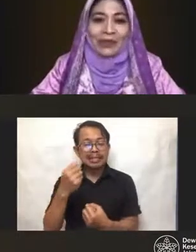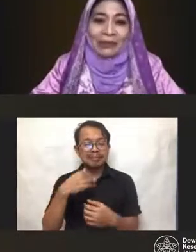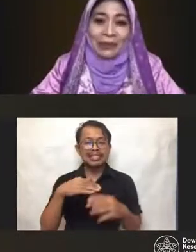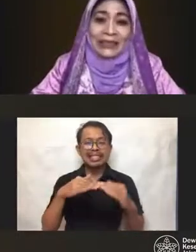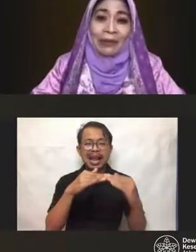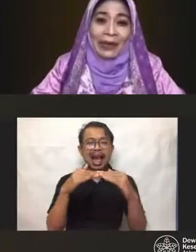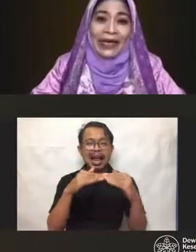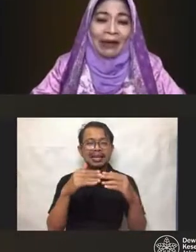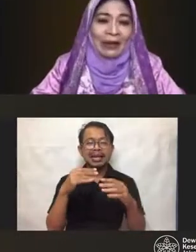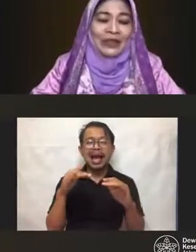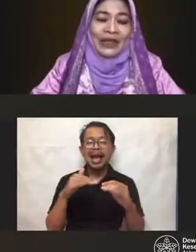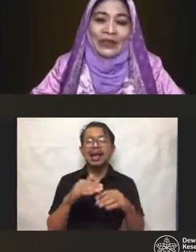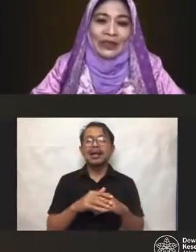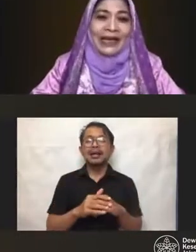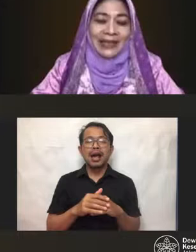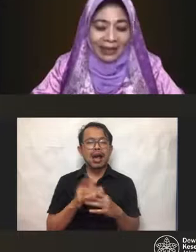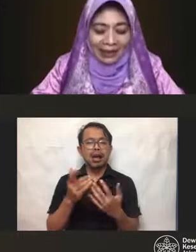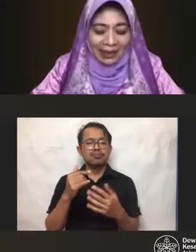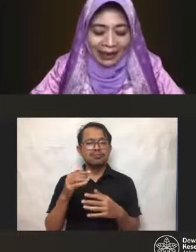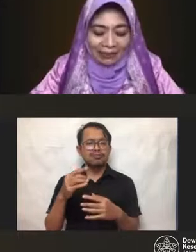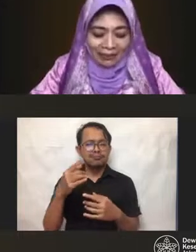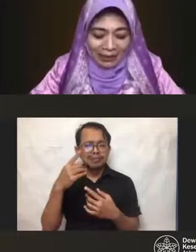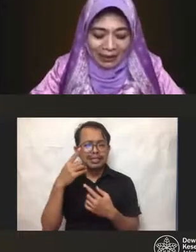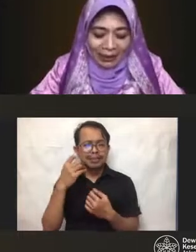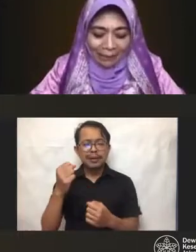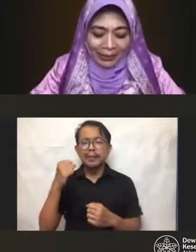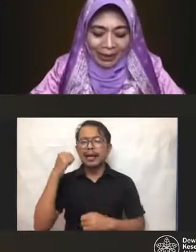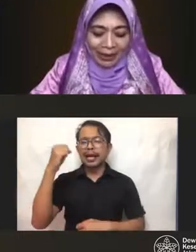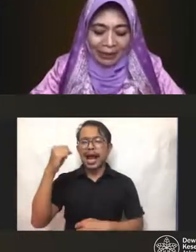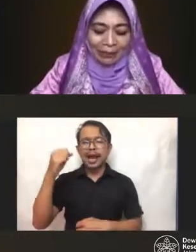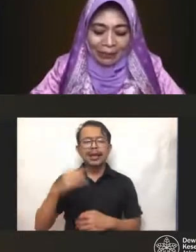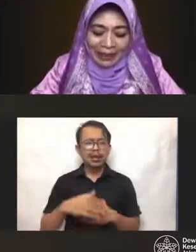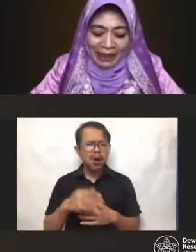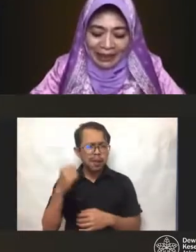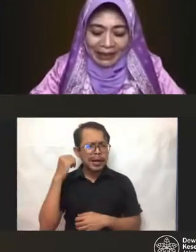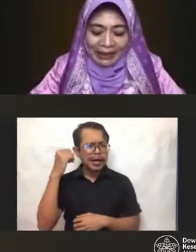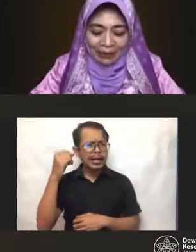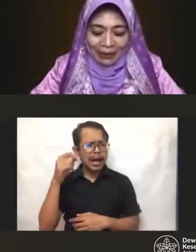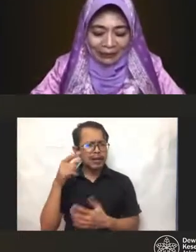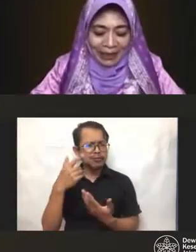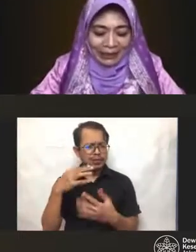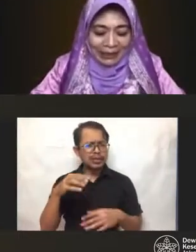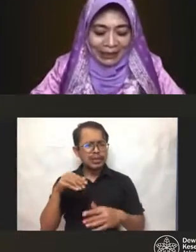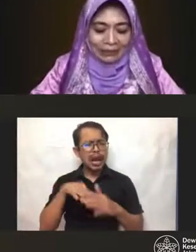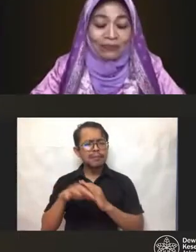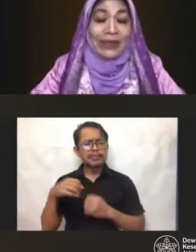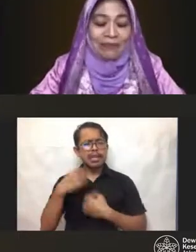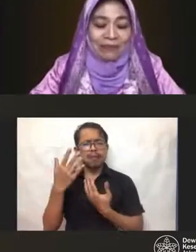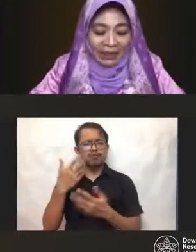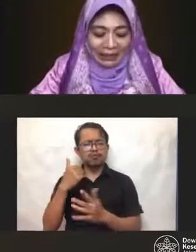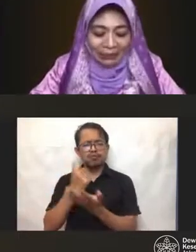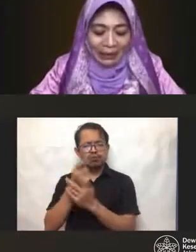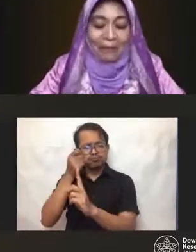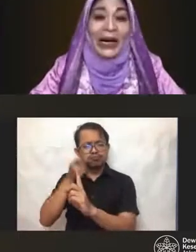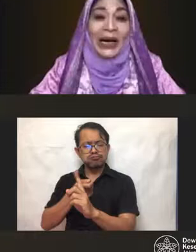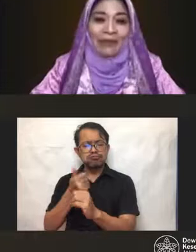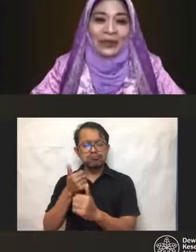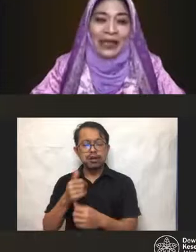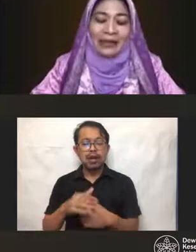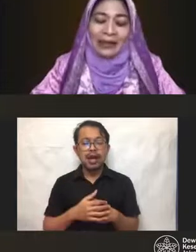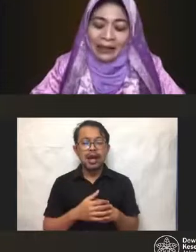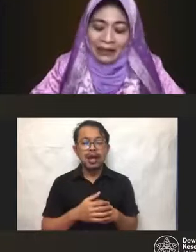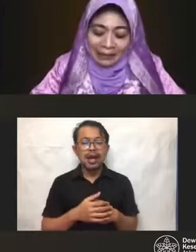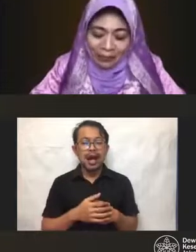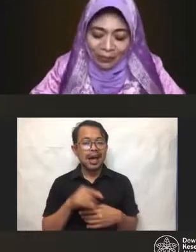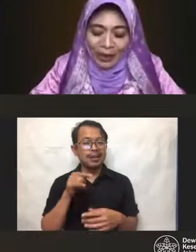ya, prinsip kemerdekaan manusia itu sangat dihargai dalam Islam. Implementasi ketiga prinsip dasar tersebut berimplikasi pada